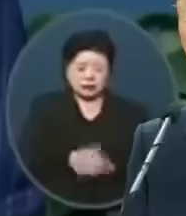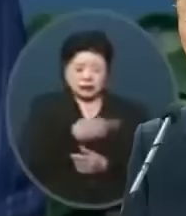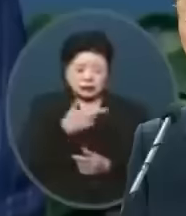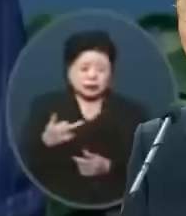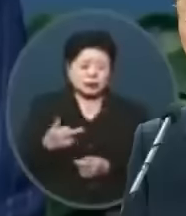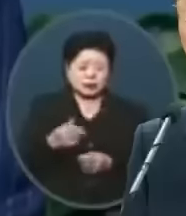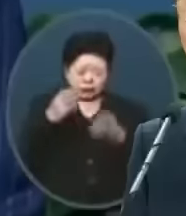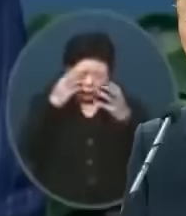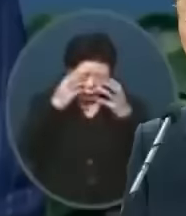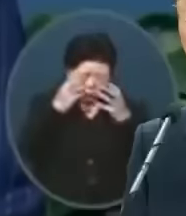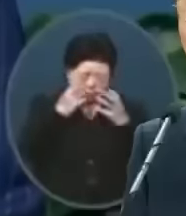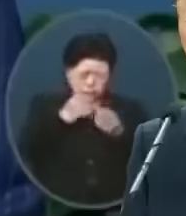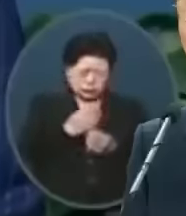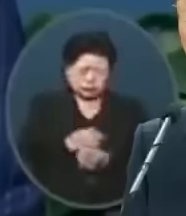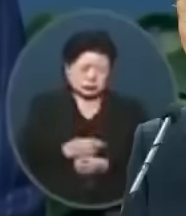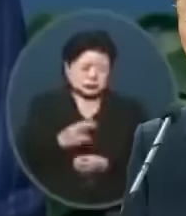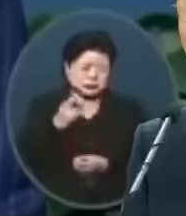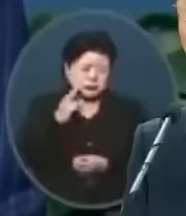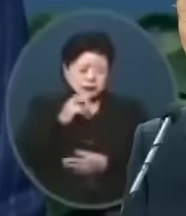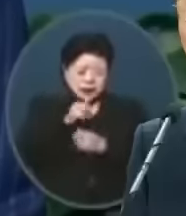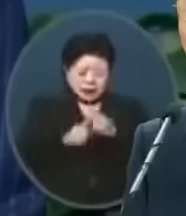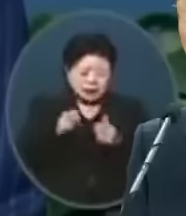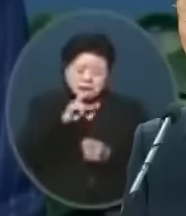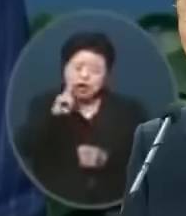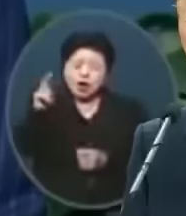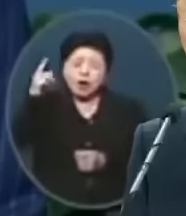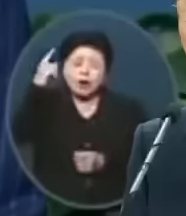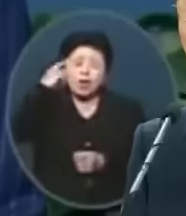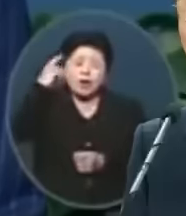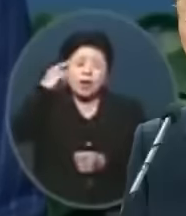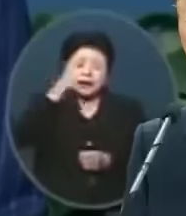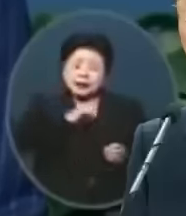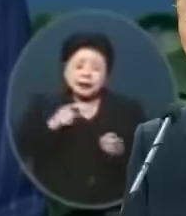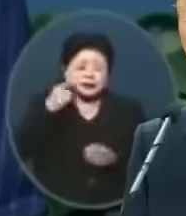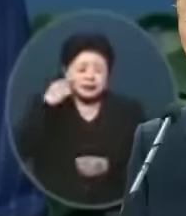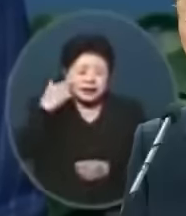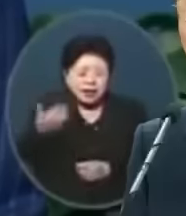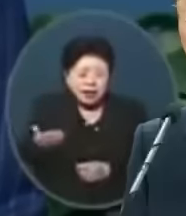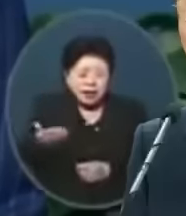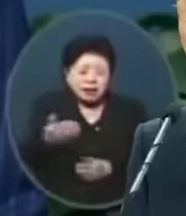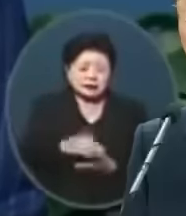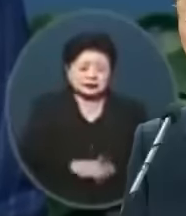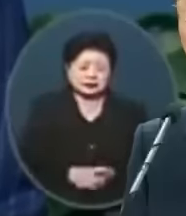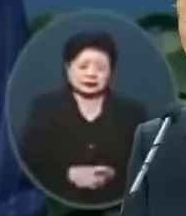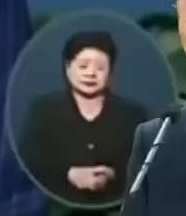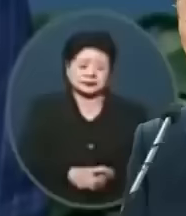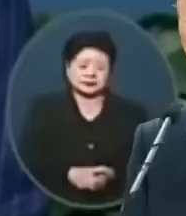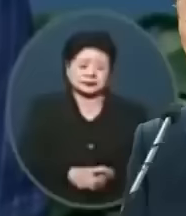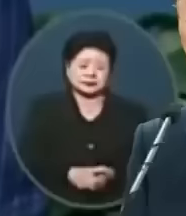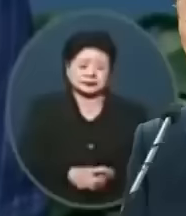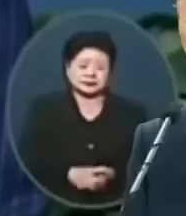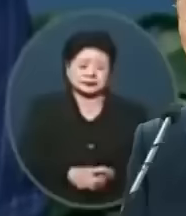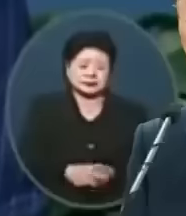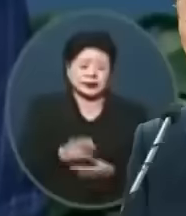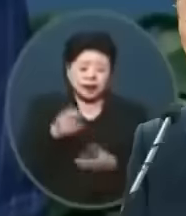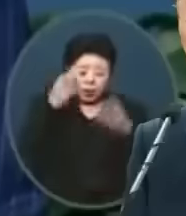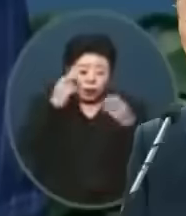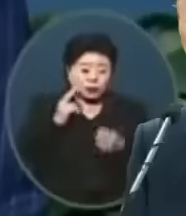극단적으로 고통스러울 때 하나님이여 하나님이여 어찌하여 나를 버리시나이까. 너무